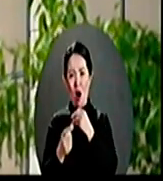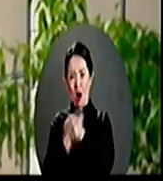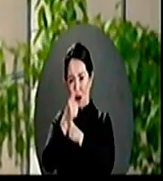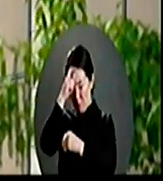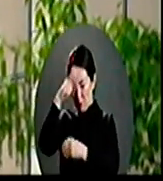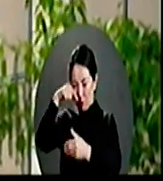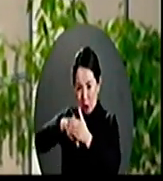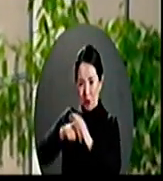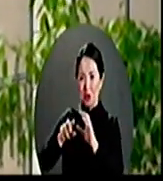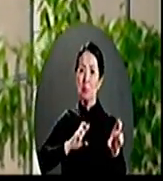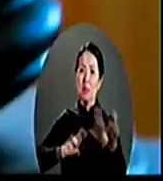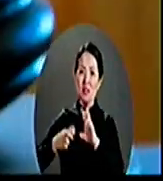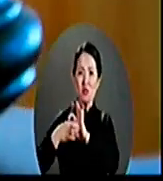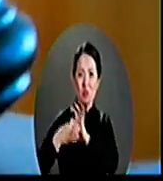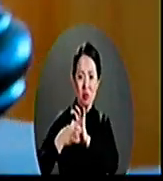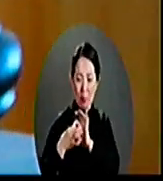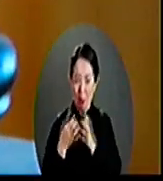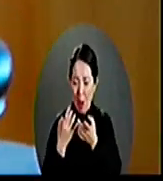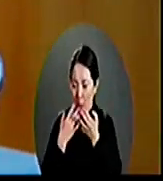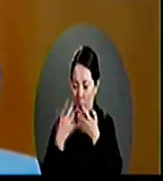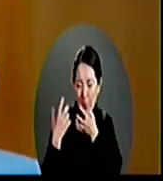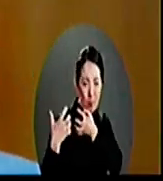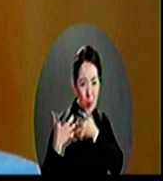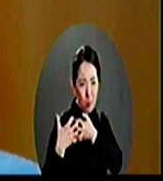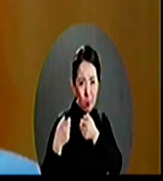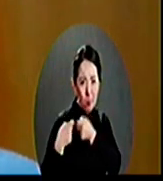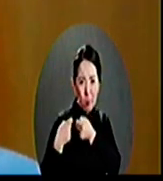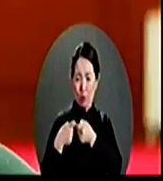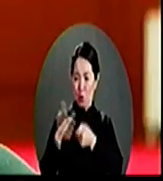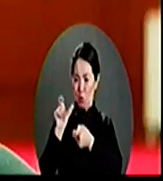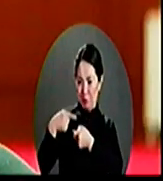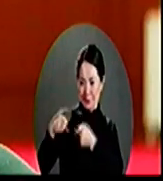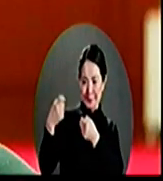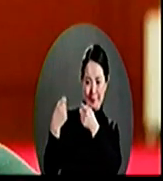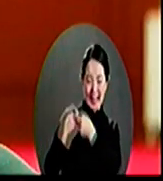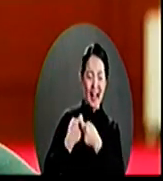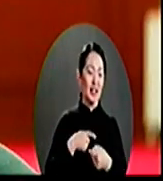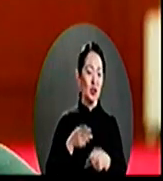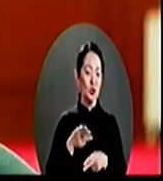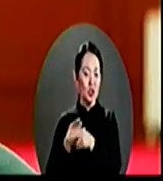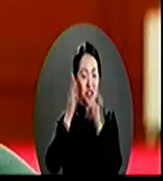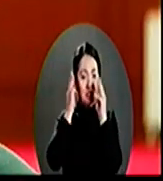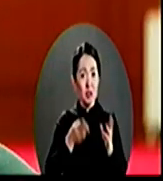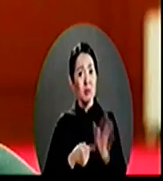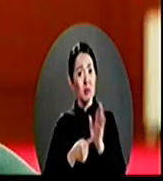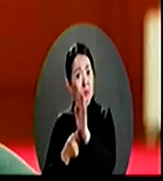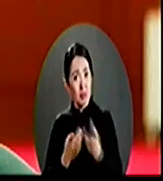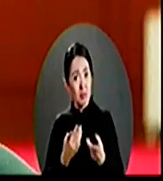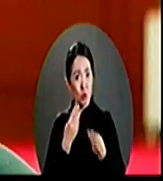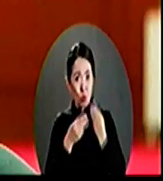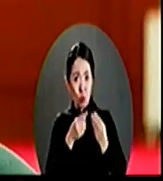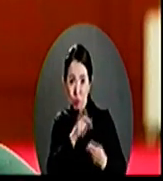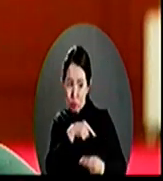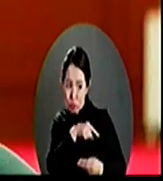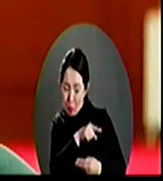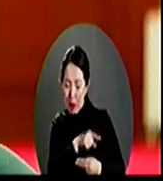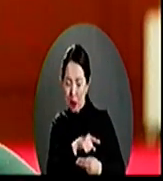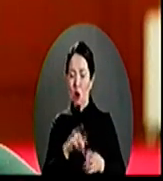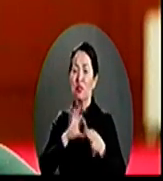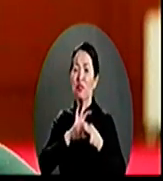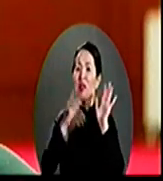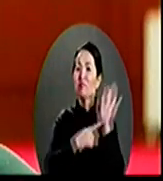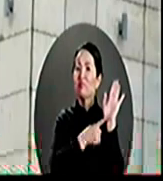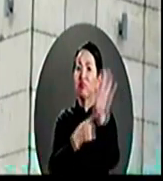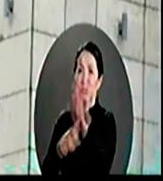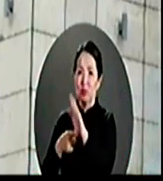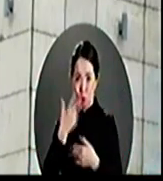мэдэл бизнесийн бүлэглэлүүдтэй өгсөн хувилддаг тэдэндээ таацсан шийдвэрийг гаргадаг гэдэг энэ зүйлийг ч бид нар бас олон түмэнд